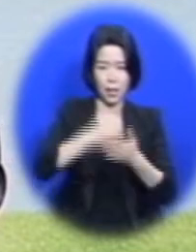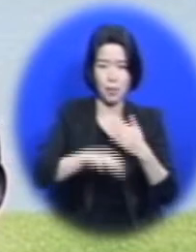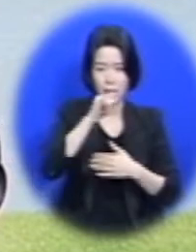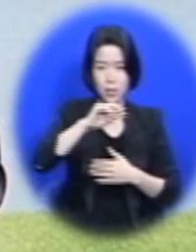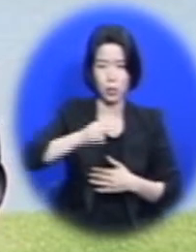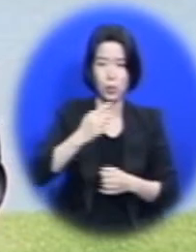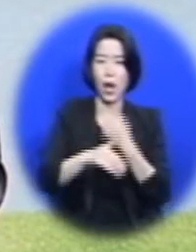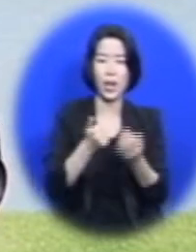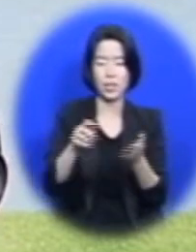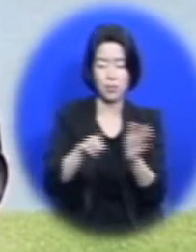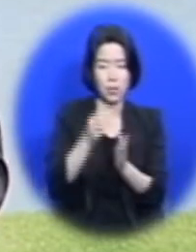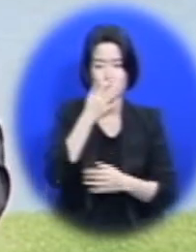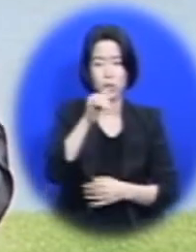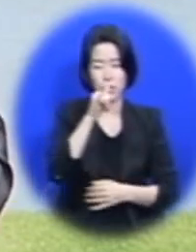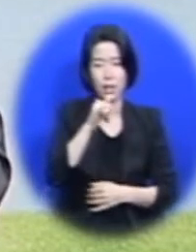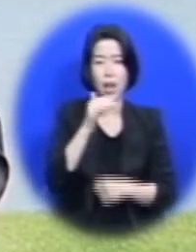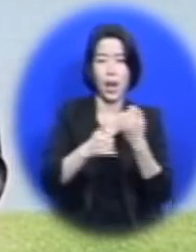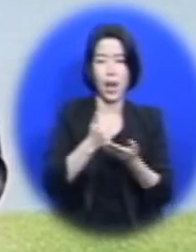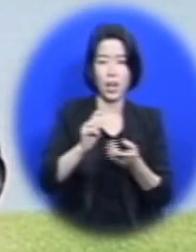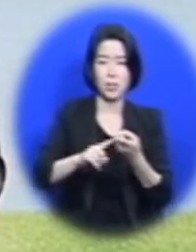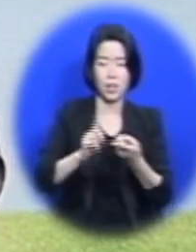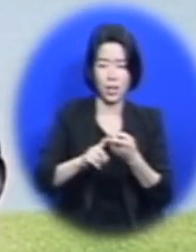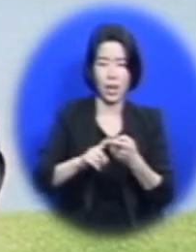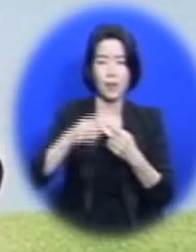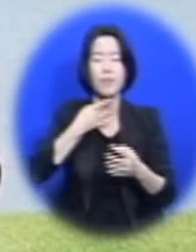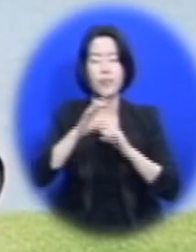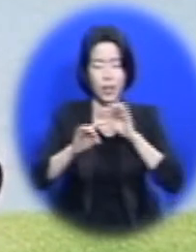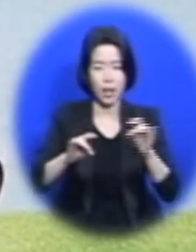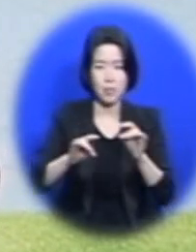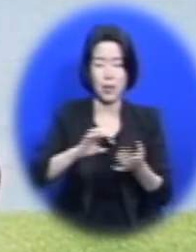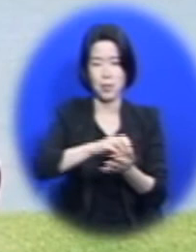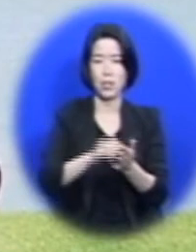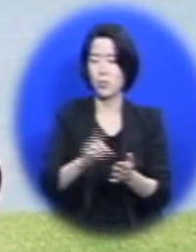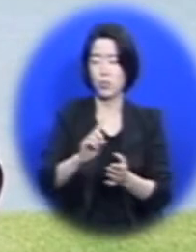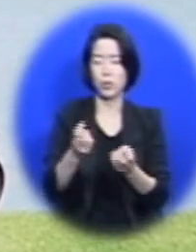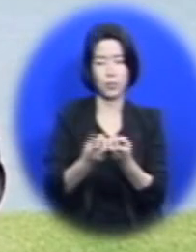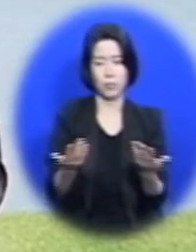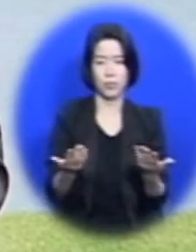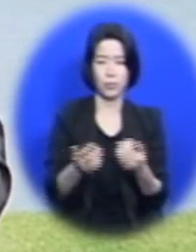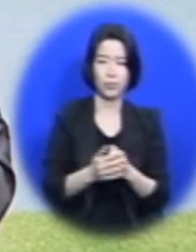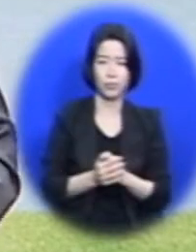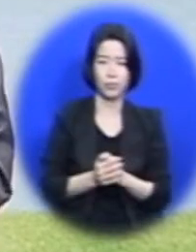말입니다. 하나님에 대한 갈망만큼은 어떻게 할 수가 없는 거잖아요.